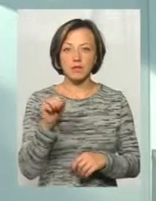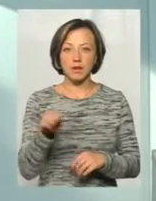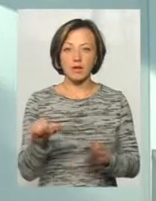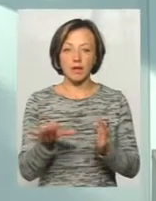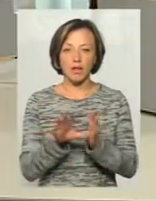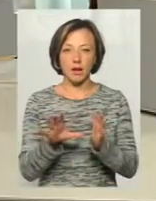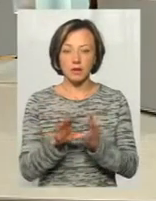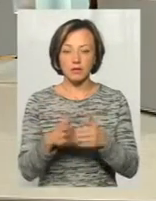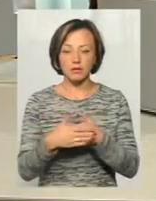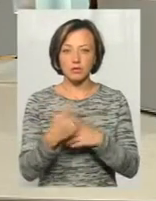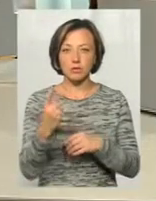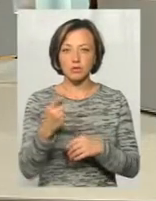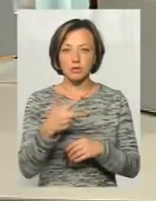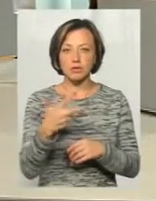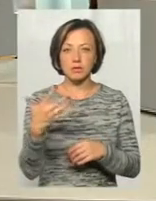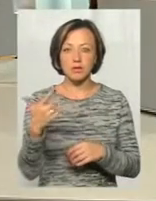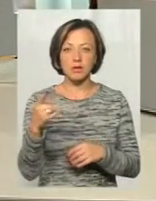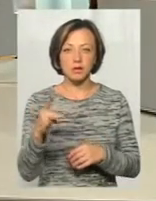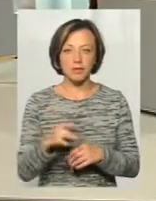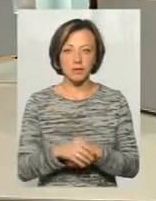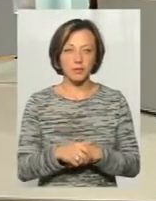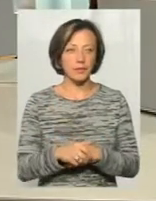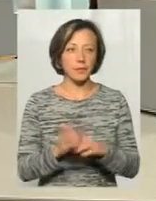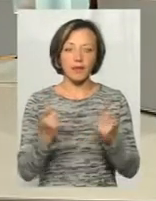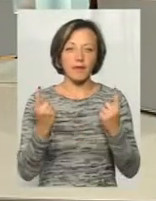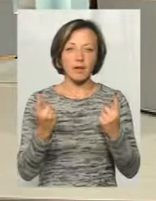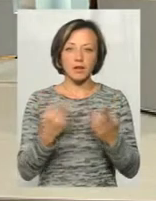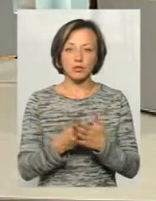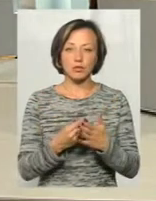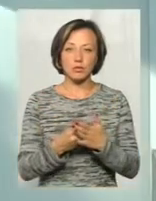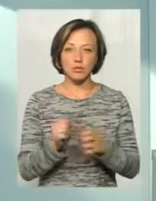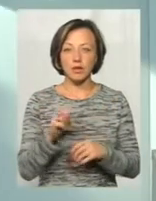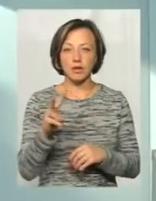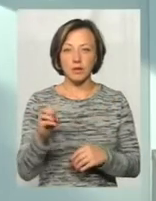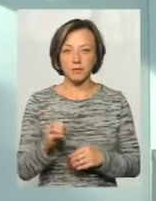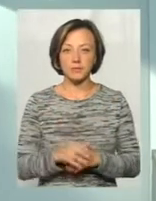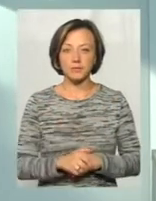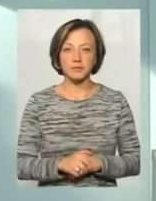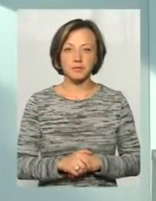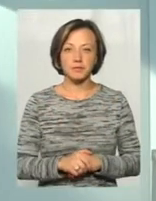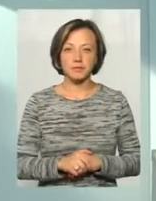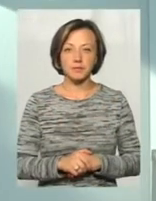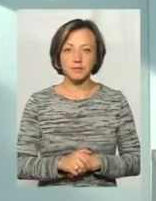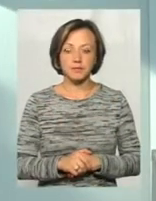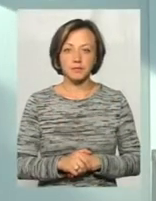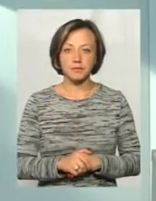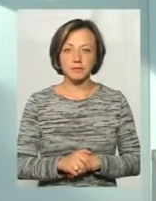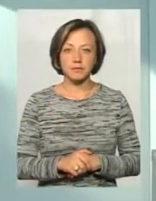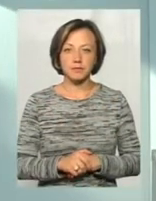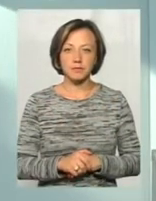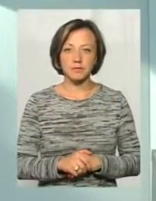це близько 135 гривень. Ну, невеликі суми, звичайно, але ще раз наголошую, це перший